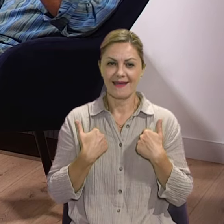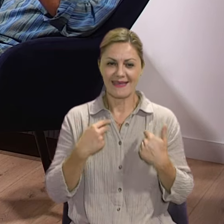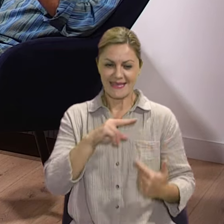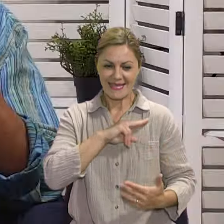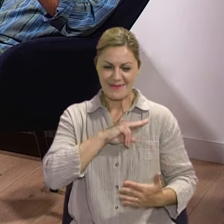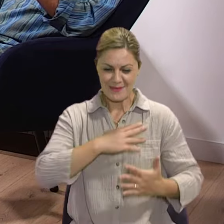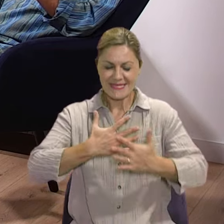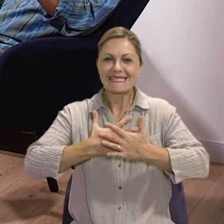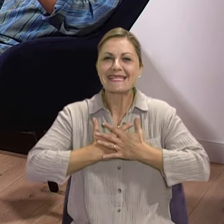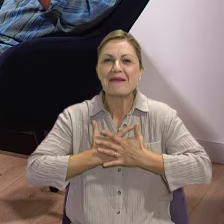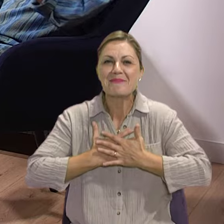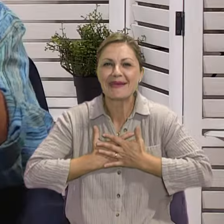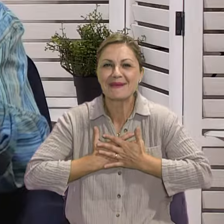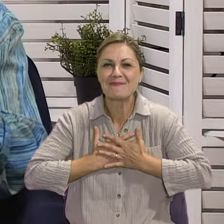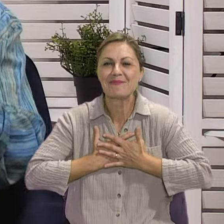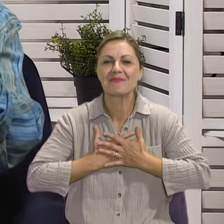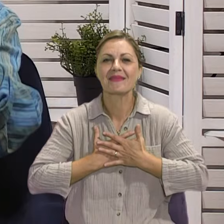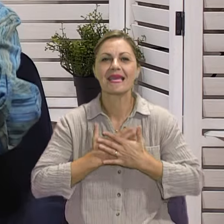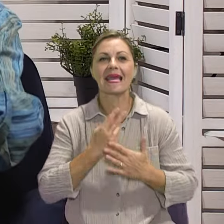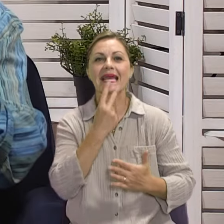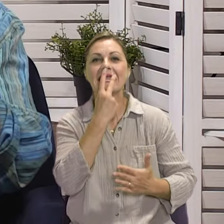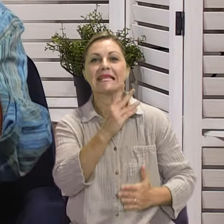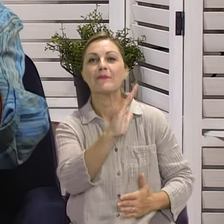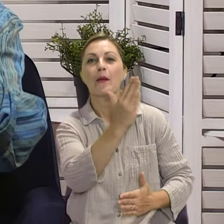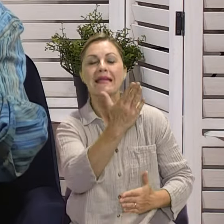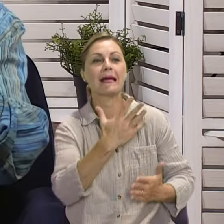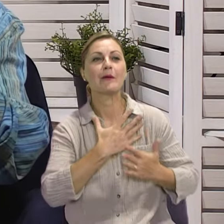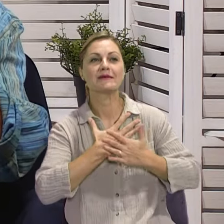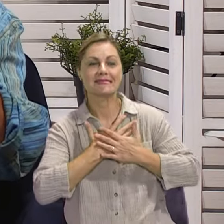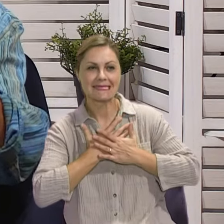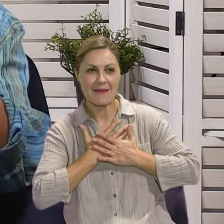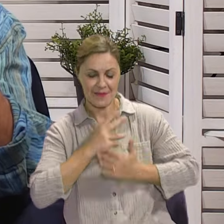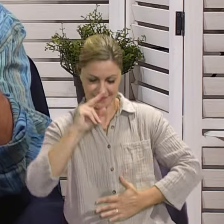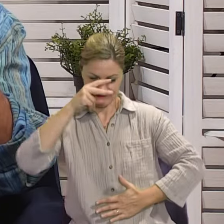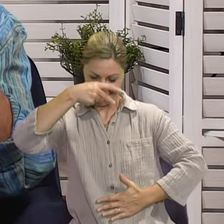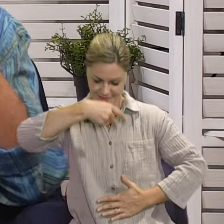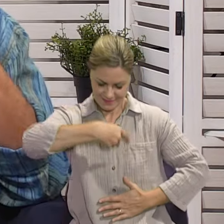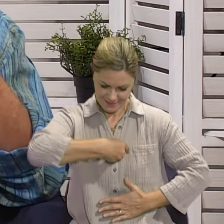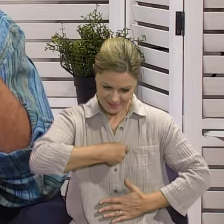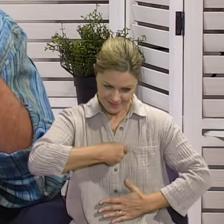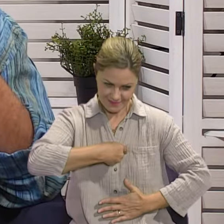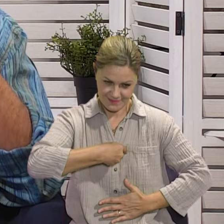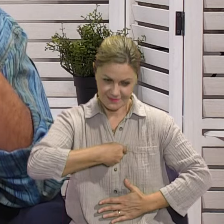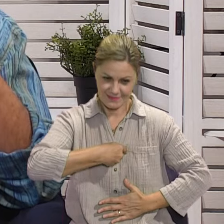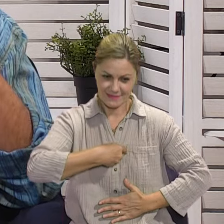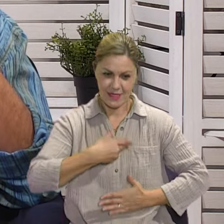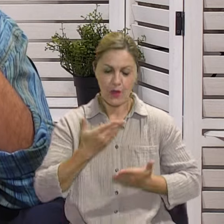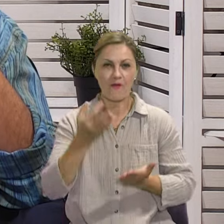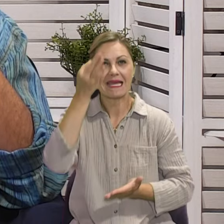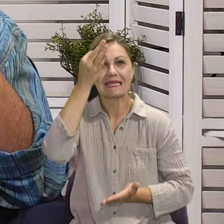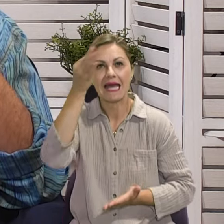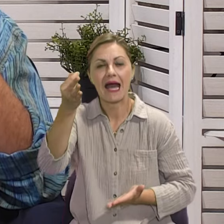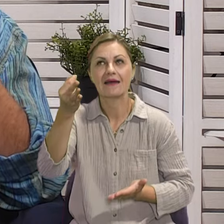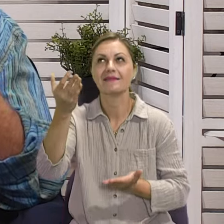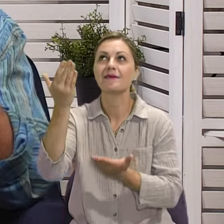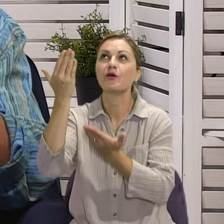svako jutro ispred sebe. Ja, ajmo mi sada ponovo još jedan dan, blagoslov, još jedan